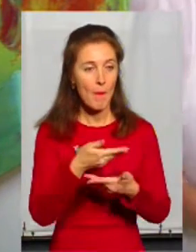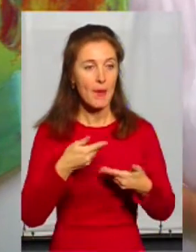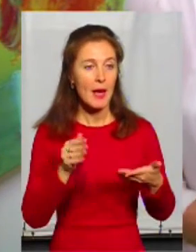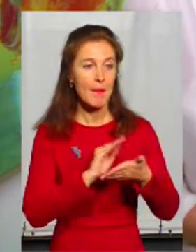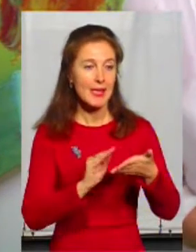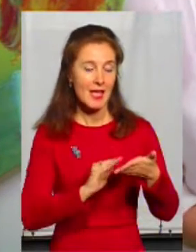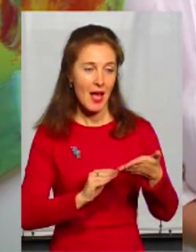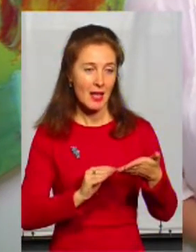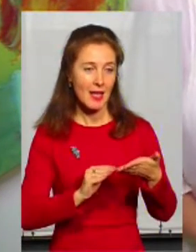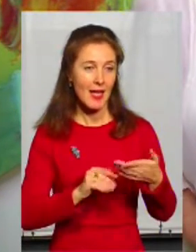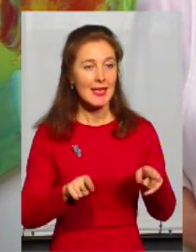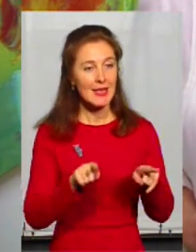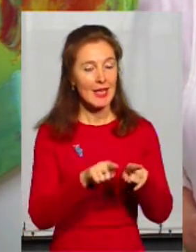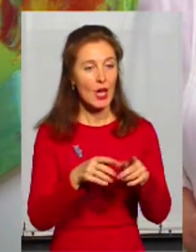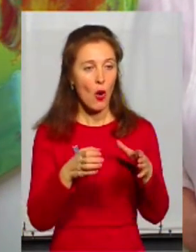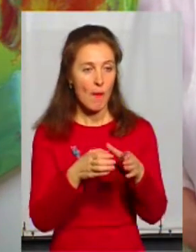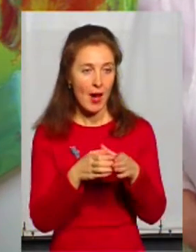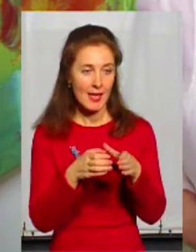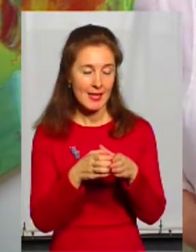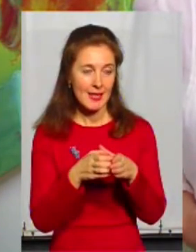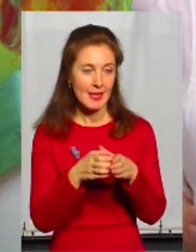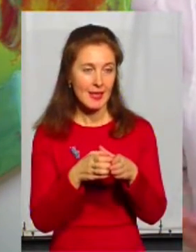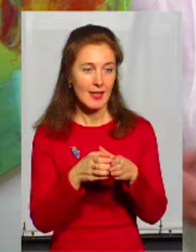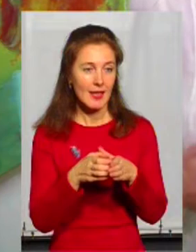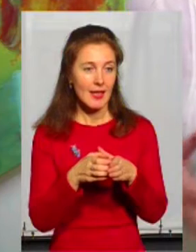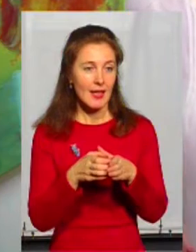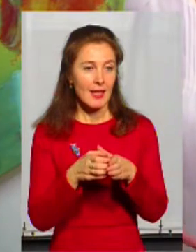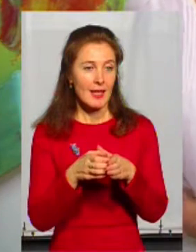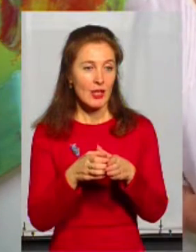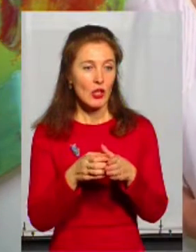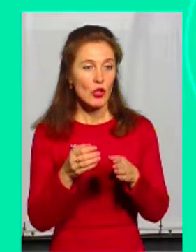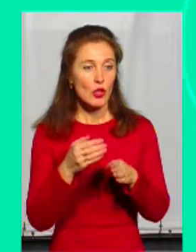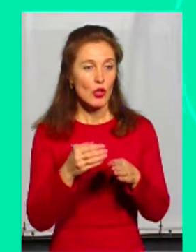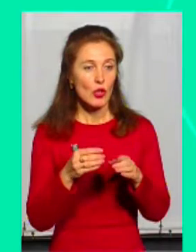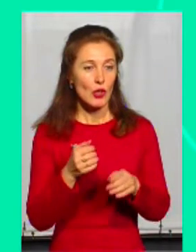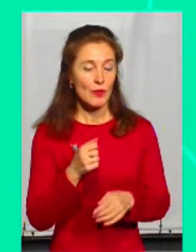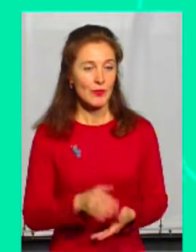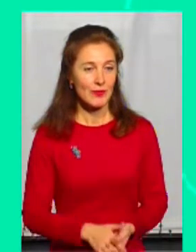такій команді пресофіцерів частин Хмельницького гарнізону.